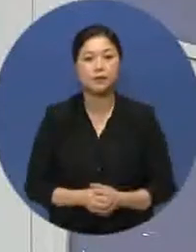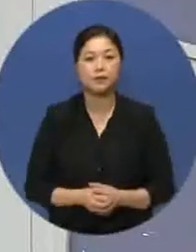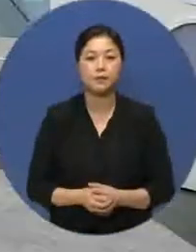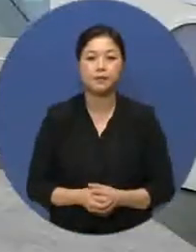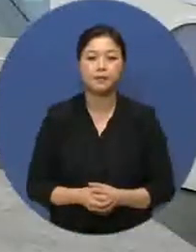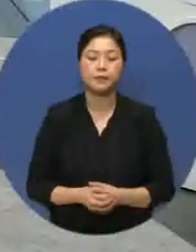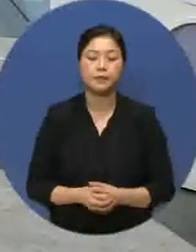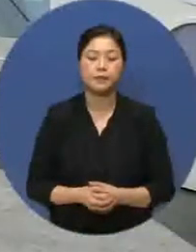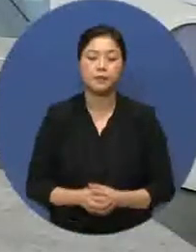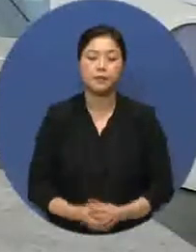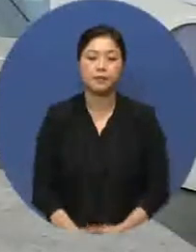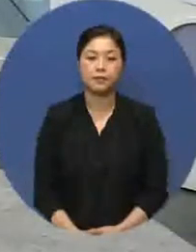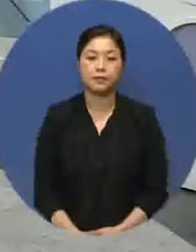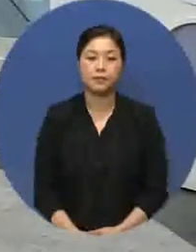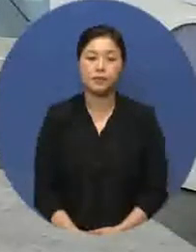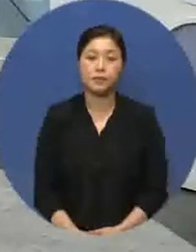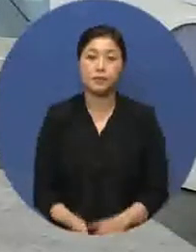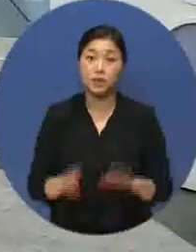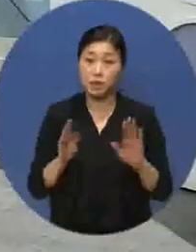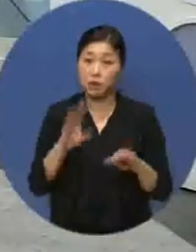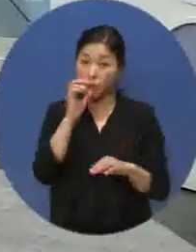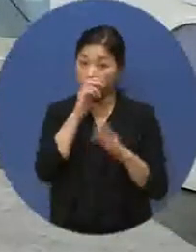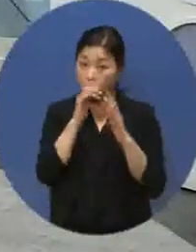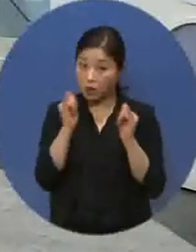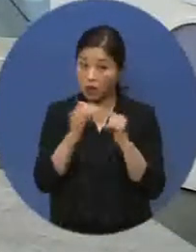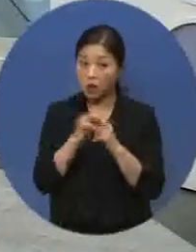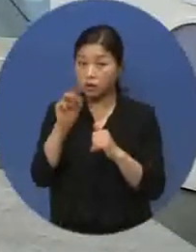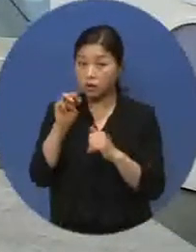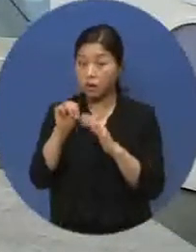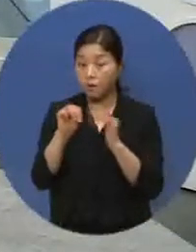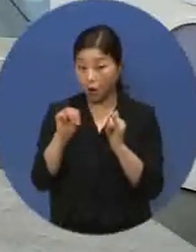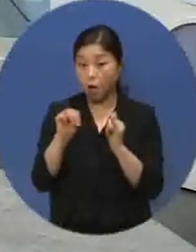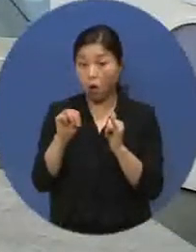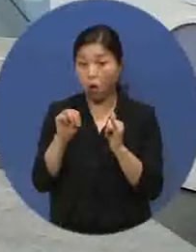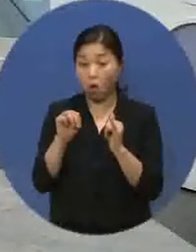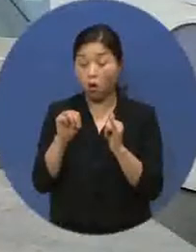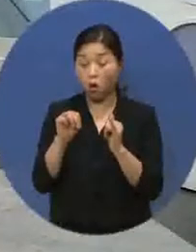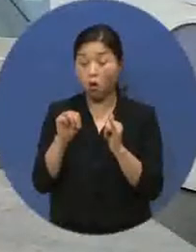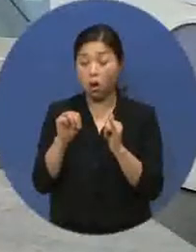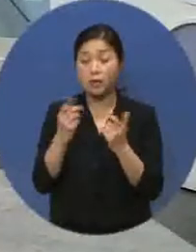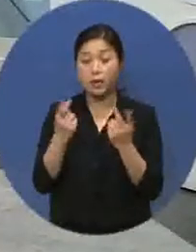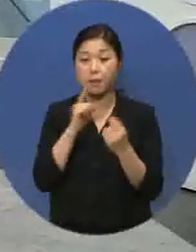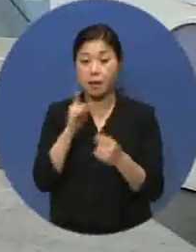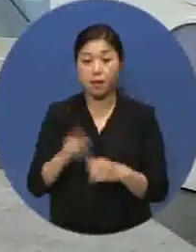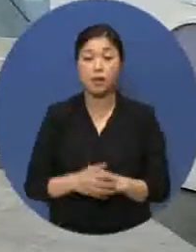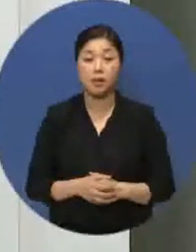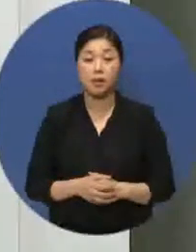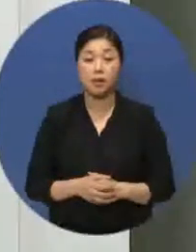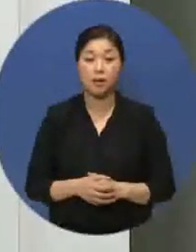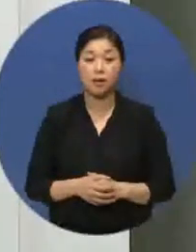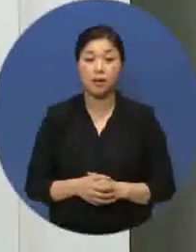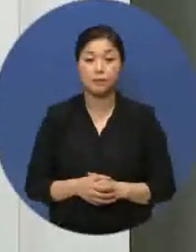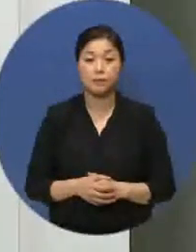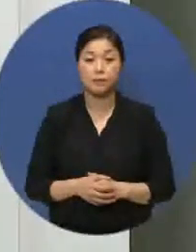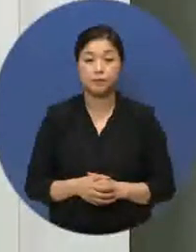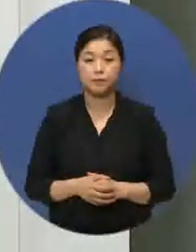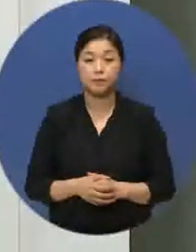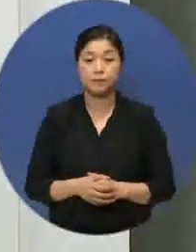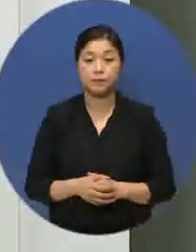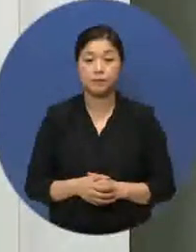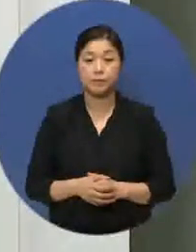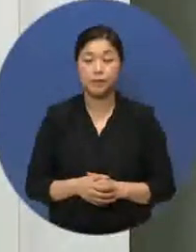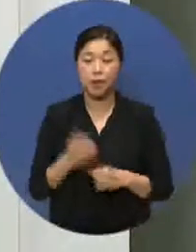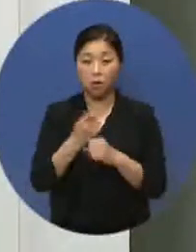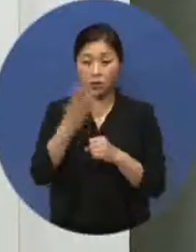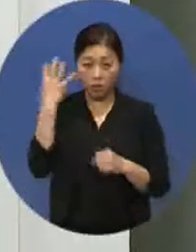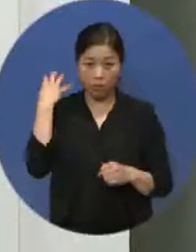있습니다. 그 지금 변호사 3만 명 시대다 이렇게 지금 말씀하셨어요. 사실 몇십